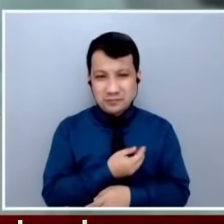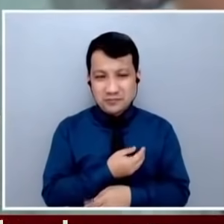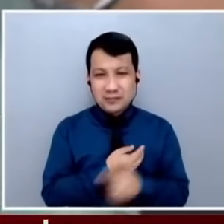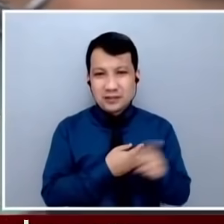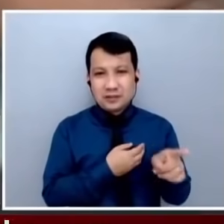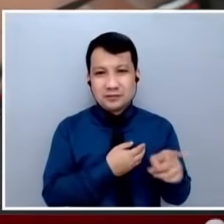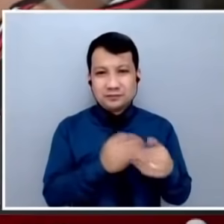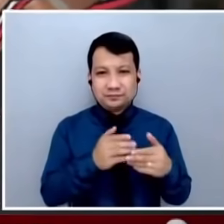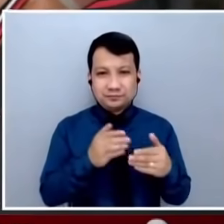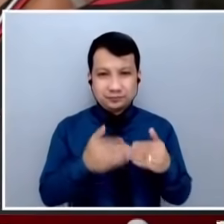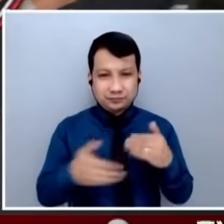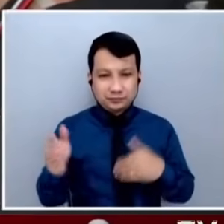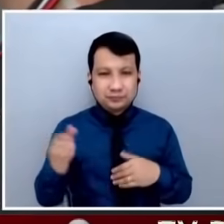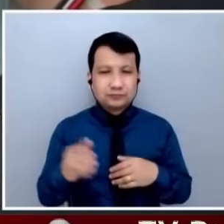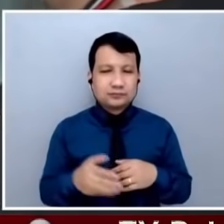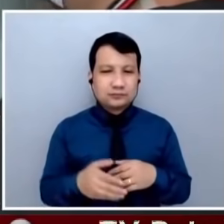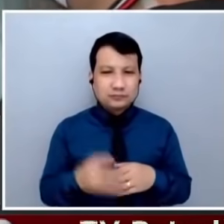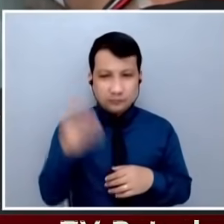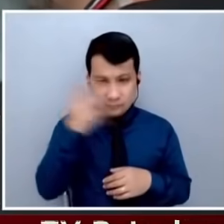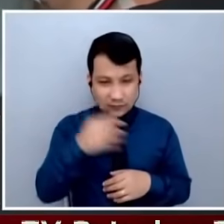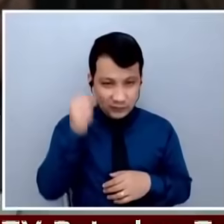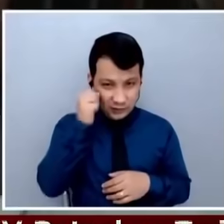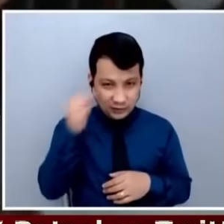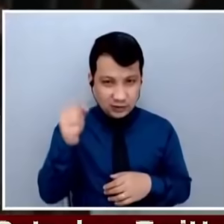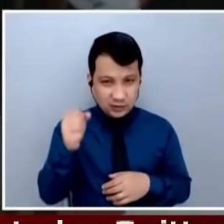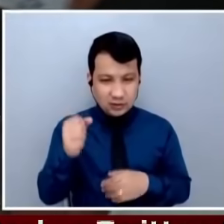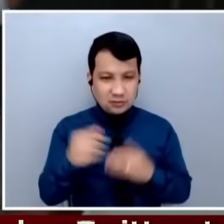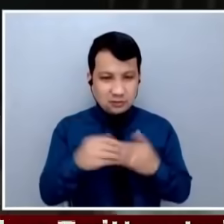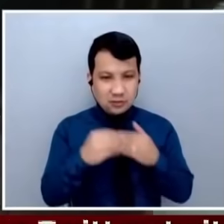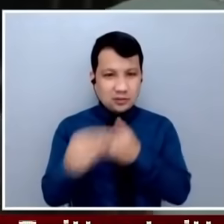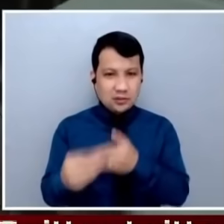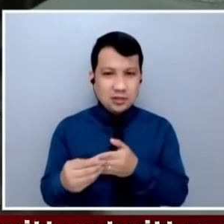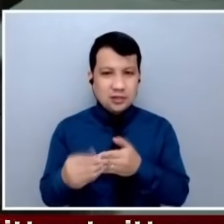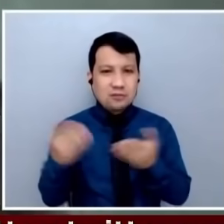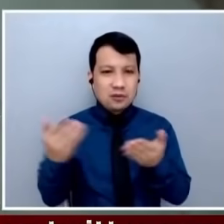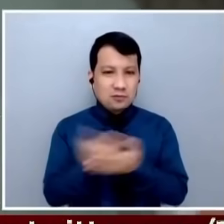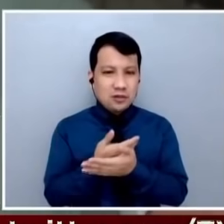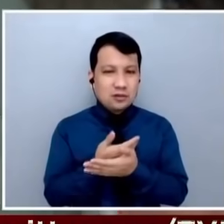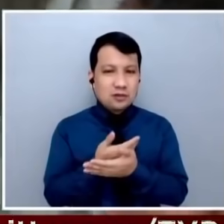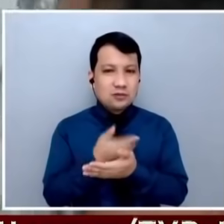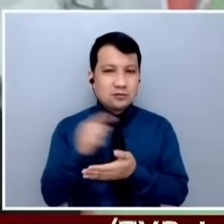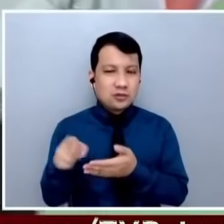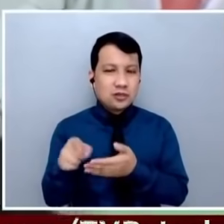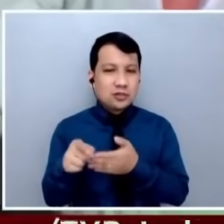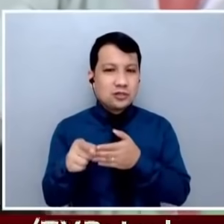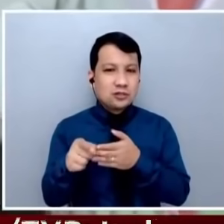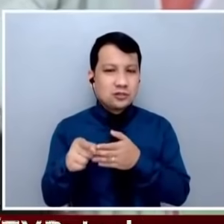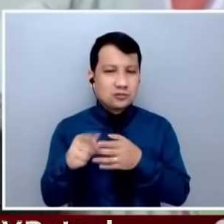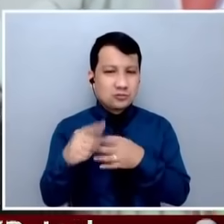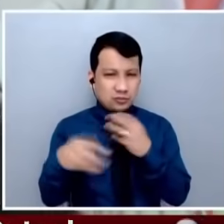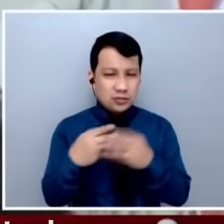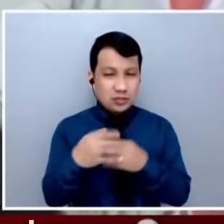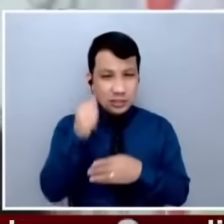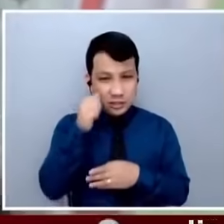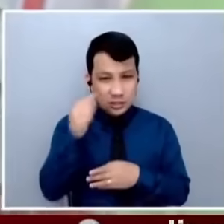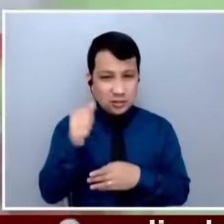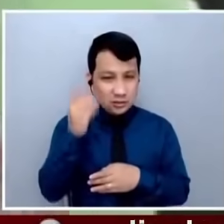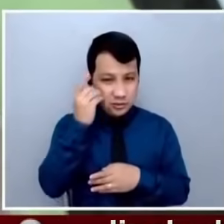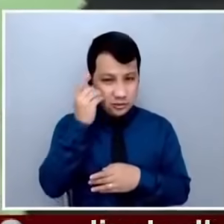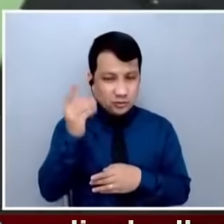sa politika, nangako si Sylvia na magiging gabay sa bagong papasukin mundo ni Arjo. Gino